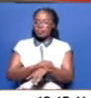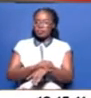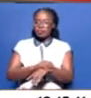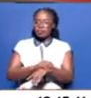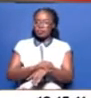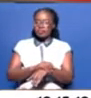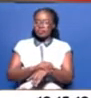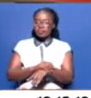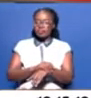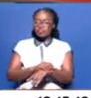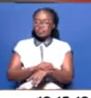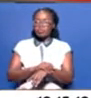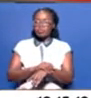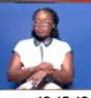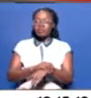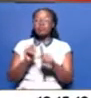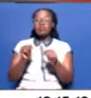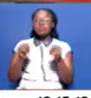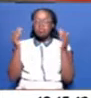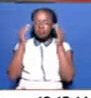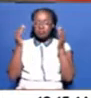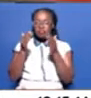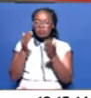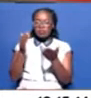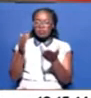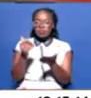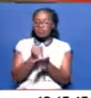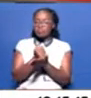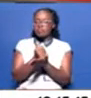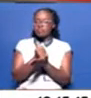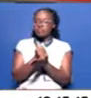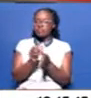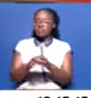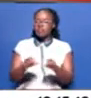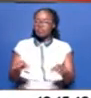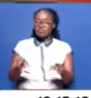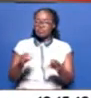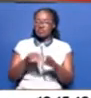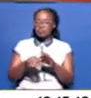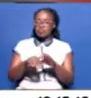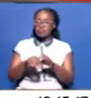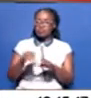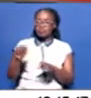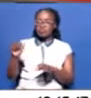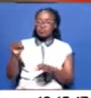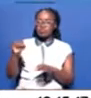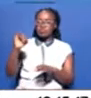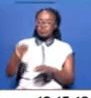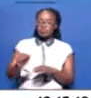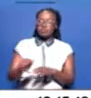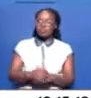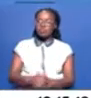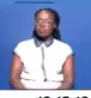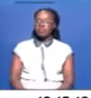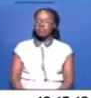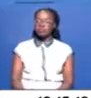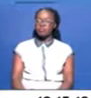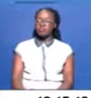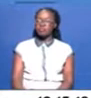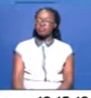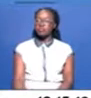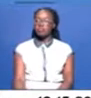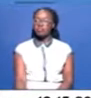China, tunaangazia soko la ajira kwa watu walio na ulemavu katika taifa hilo la Asia Mashariki. Ibu katika kipindi